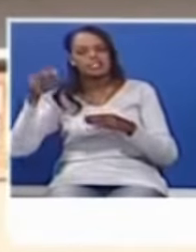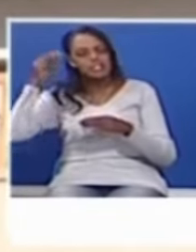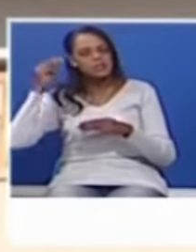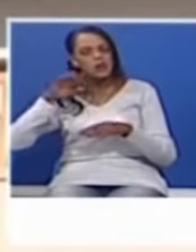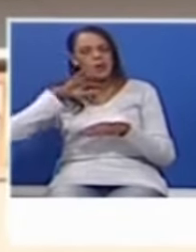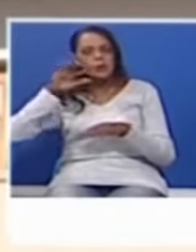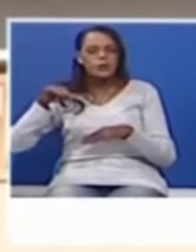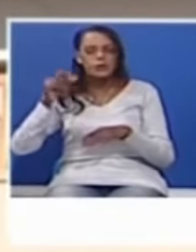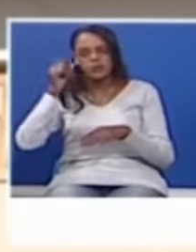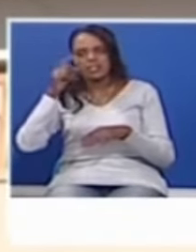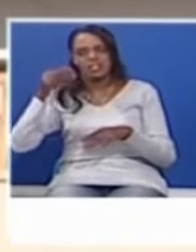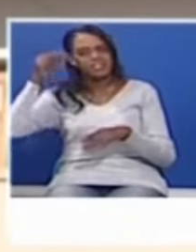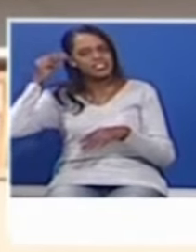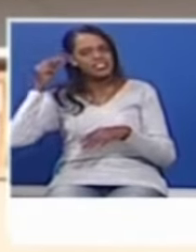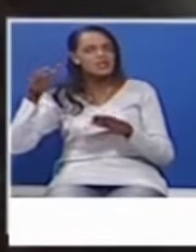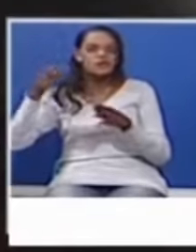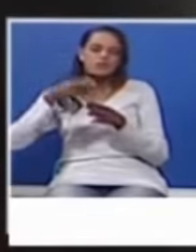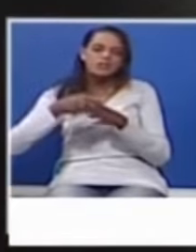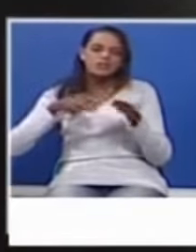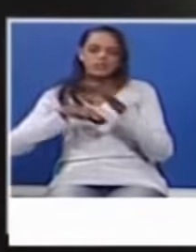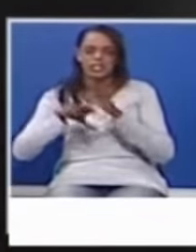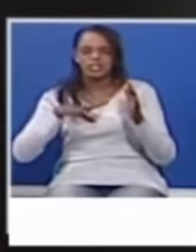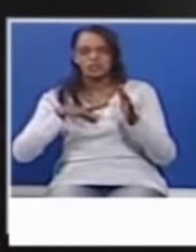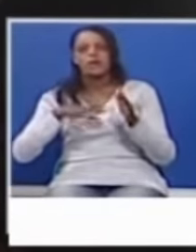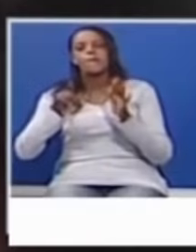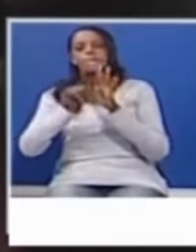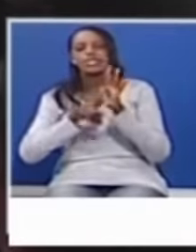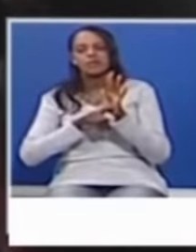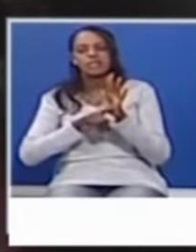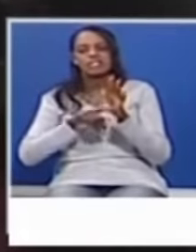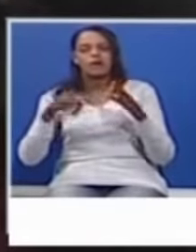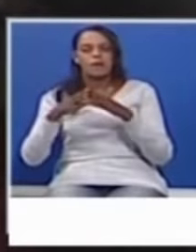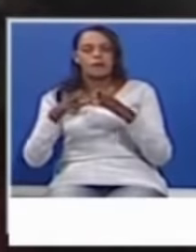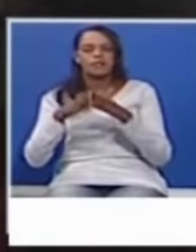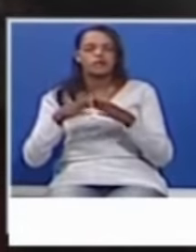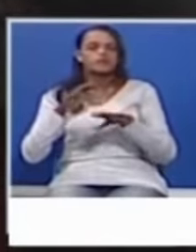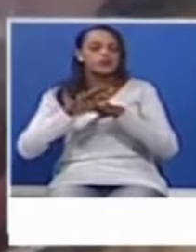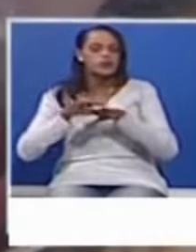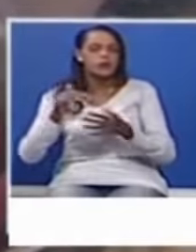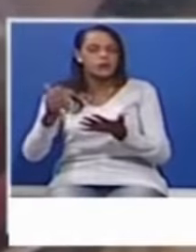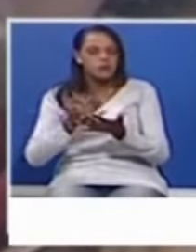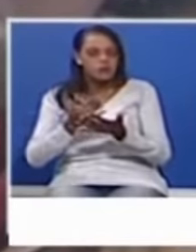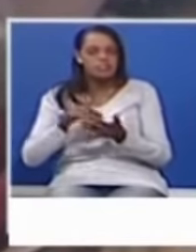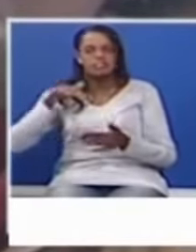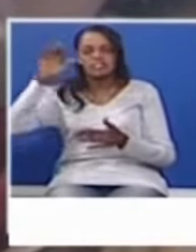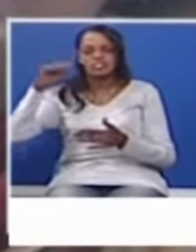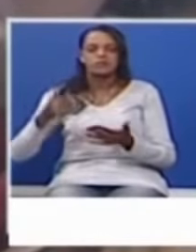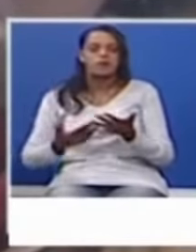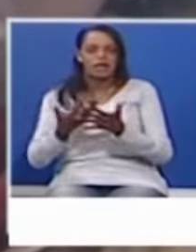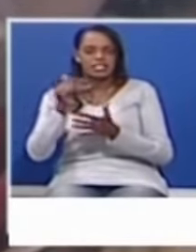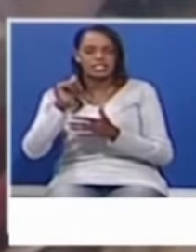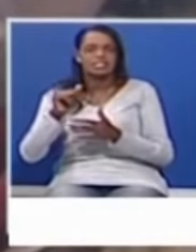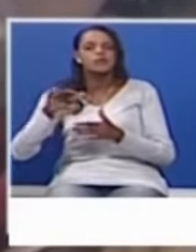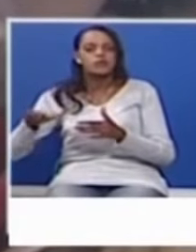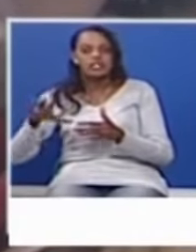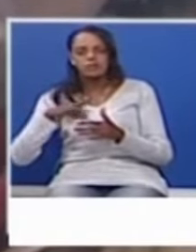ኩሉ መደያዊ ንቕሓት ደቂ ኣንስትዮ ክብ ንምባል ዘተኣታተወ ንጥፈታትን መደባትን ኣብ ማሕበራዊ ጥዕናውን ቁጠባውን ደረጃ ምዕባል እአን ደራኺ ተራ ከም